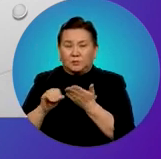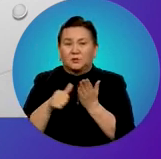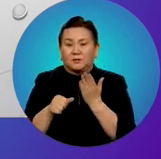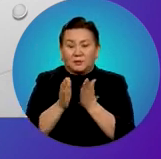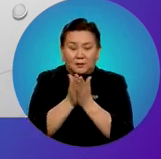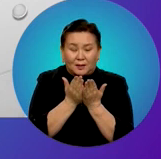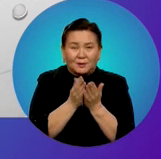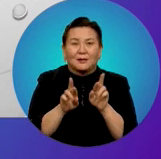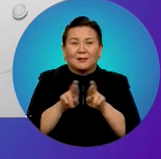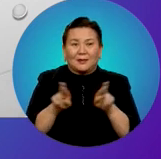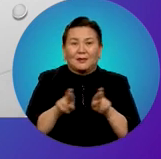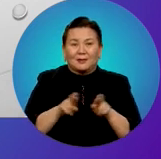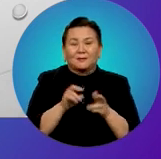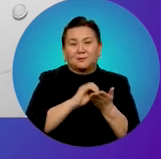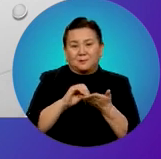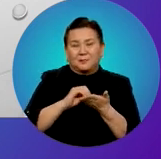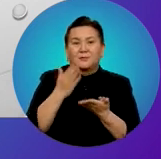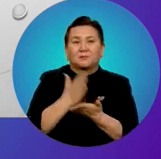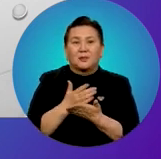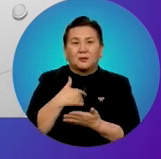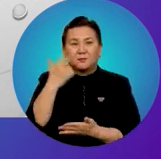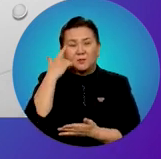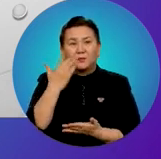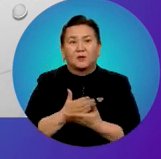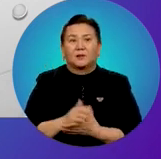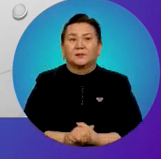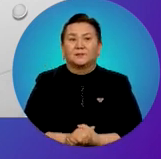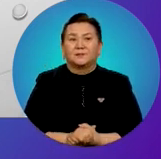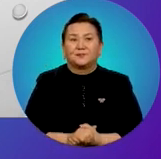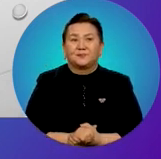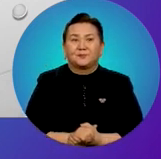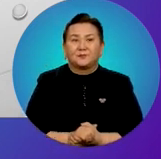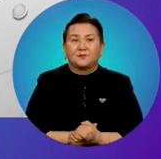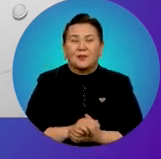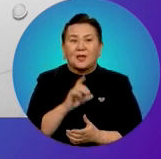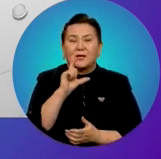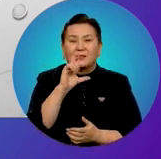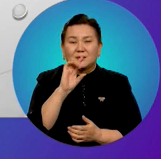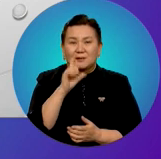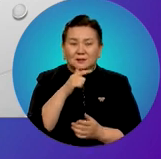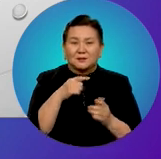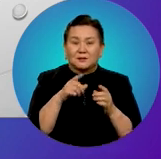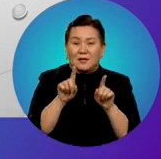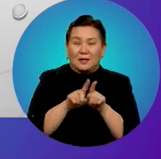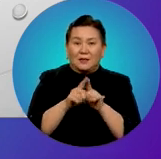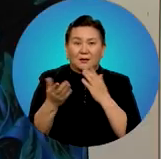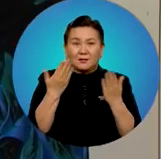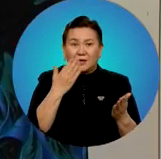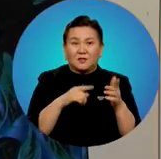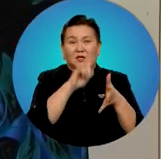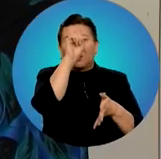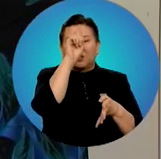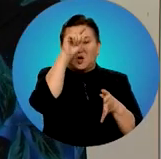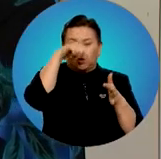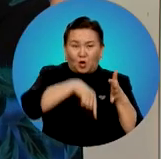гэсэн өнгөөр ялгаад бас тэмдэглэж амжсан баха гэж бодож байна. За тэгэхээр эсрэгцэн утгатай нийлмэл үгийг маш сайн ашигласан нь болохоор тэр дээшээ доошоо гэсэн